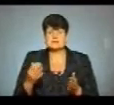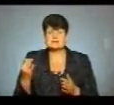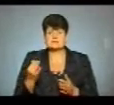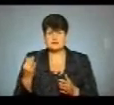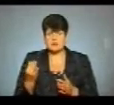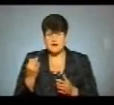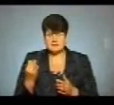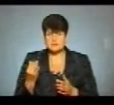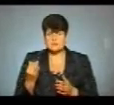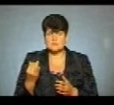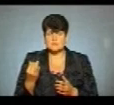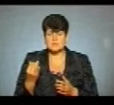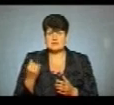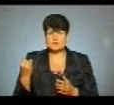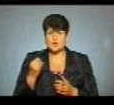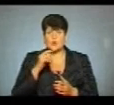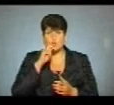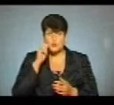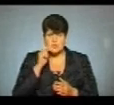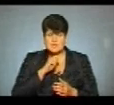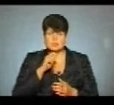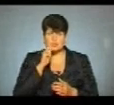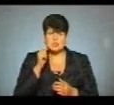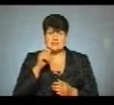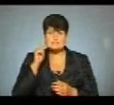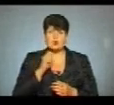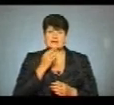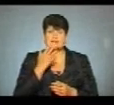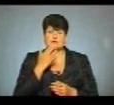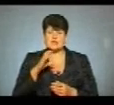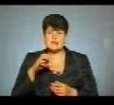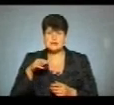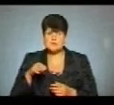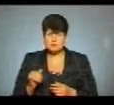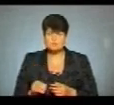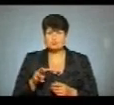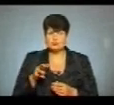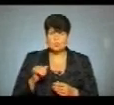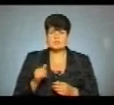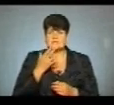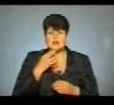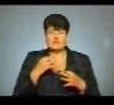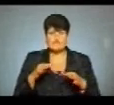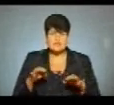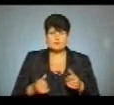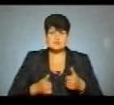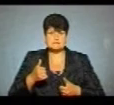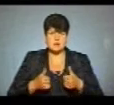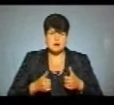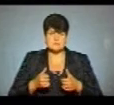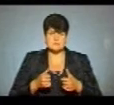зацікавлені історією України, зокрема історією українського націоналізму, а також національно-визвольних змагань українців у 20